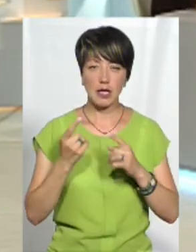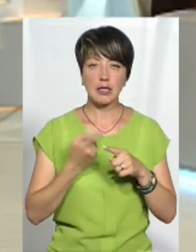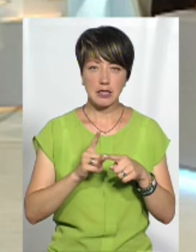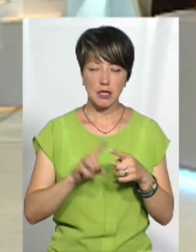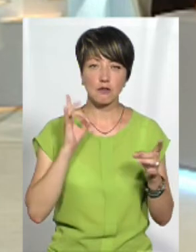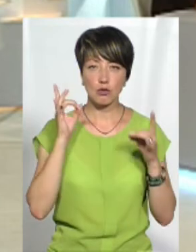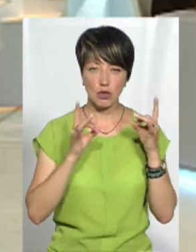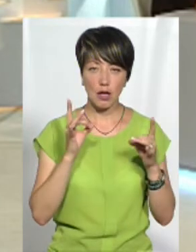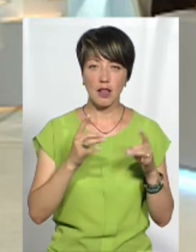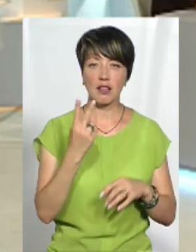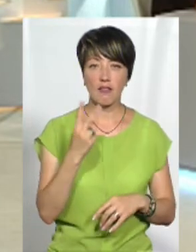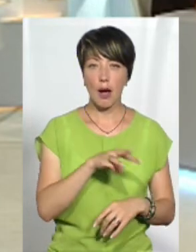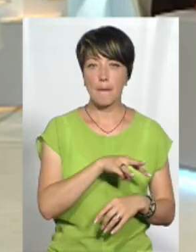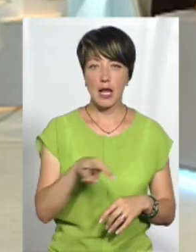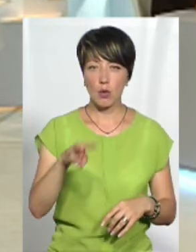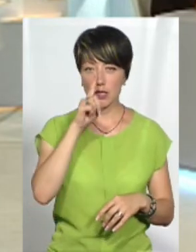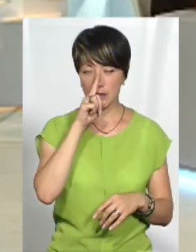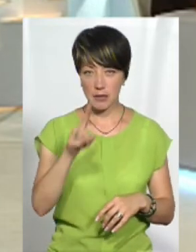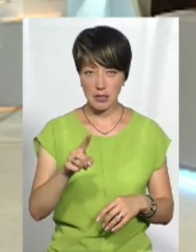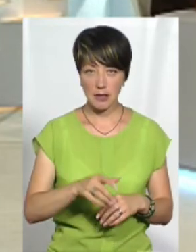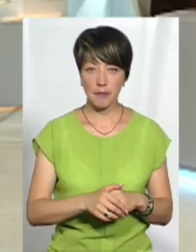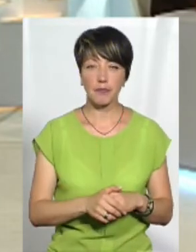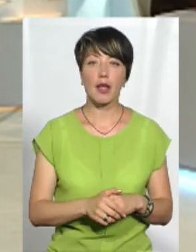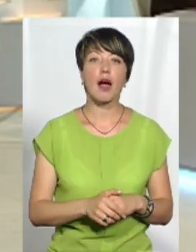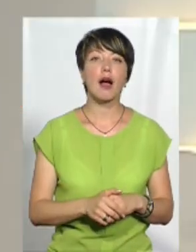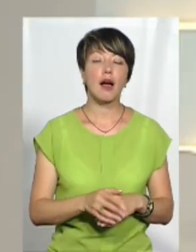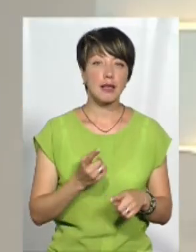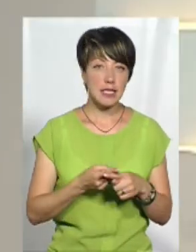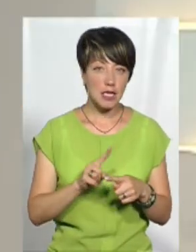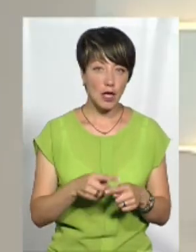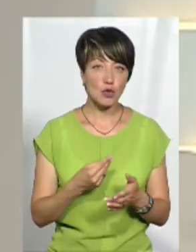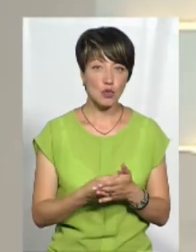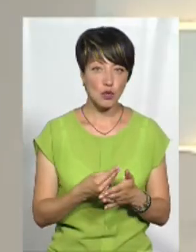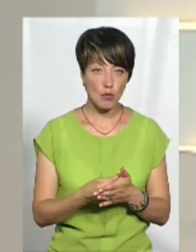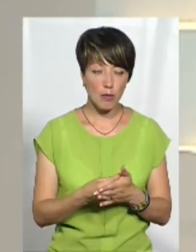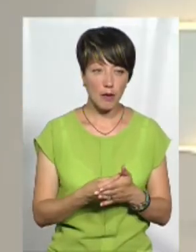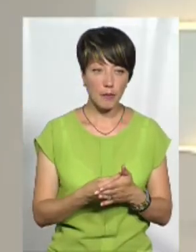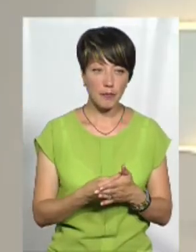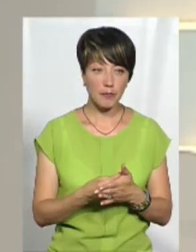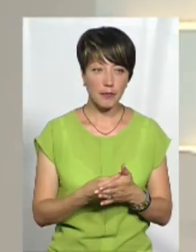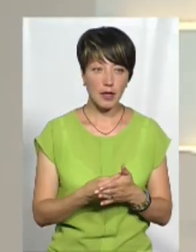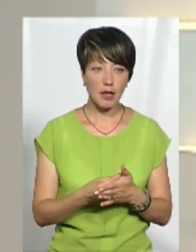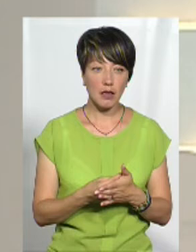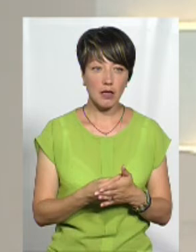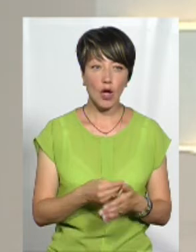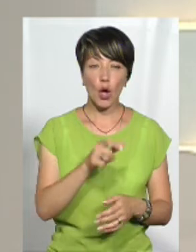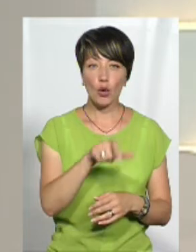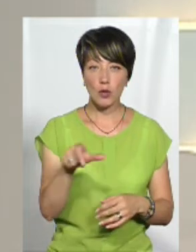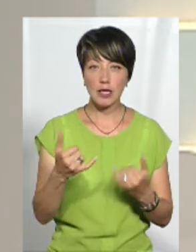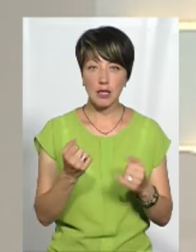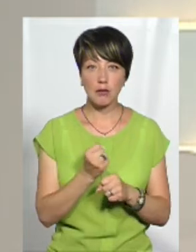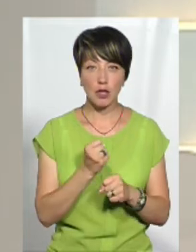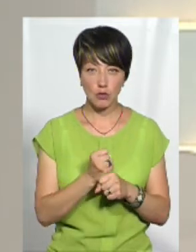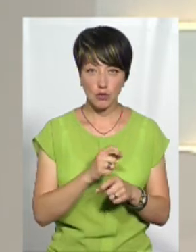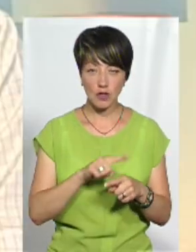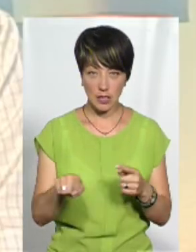це звучало. Звучало 2 мільйони на місяць. 2 мільйони на місяць. Так. Але це сума тих людей, за розрахунку на тих людей, які зараз